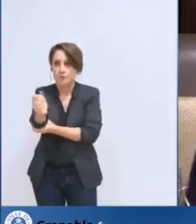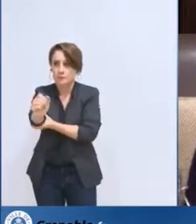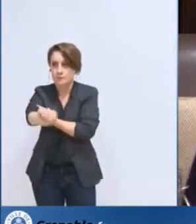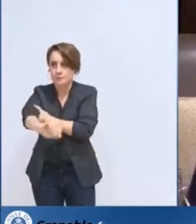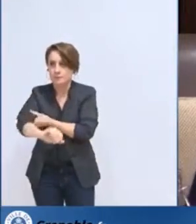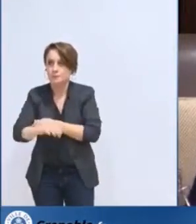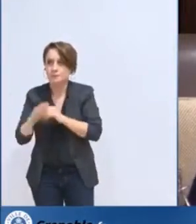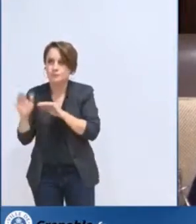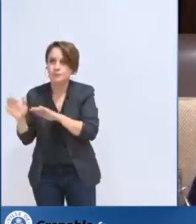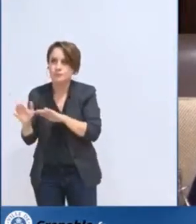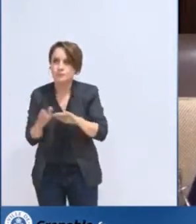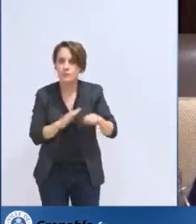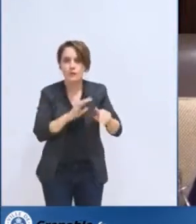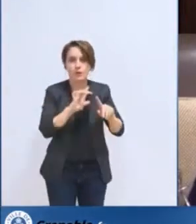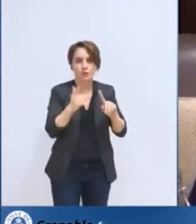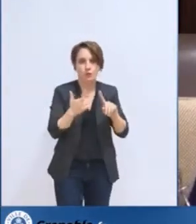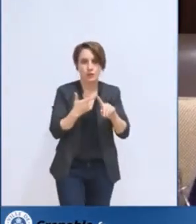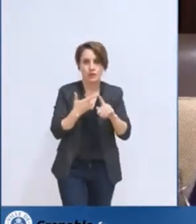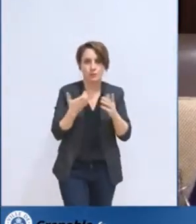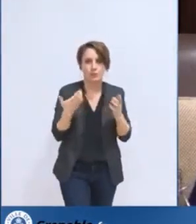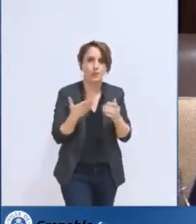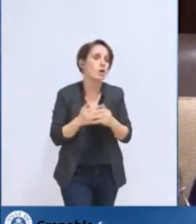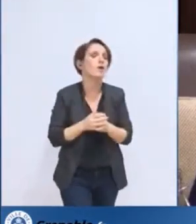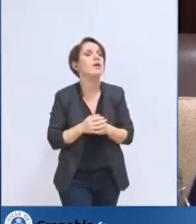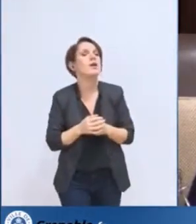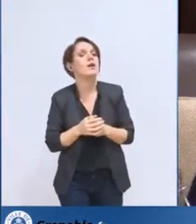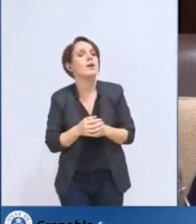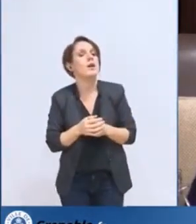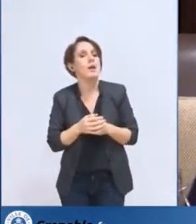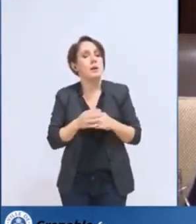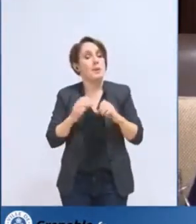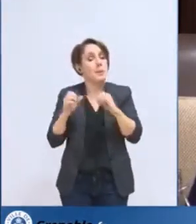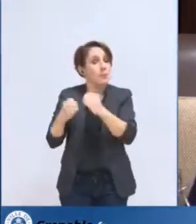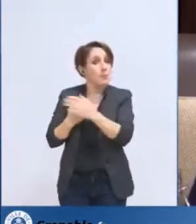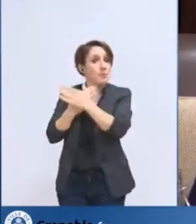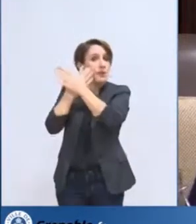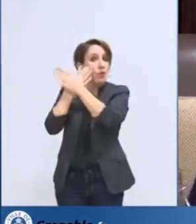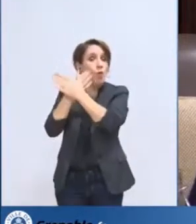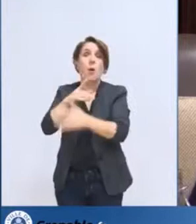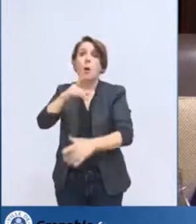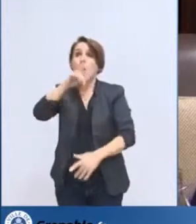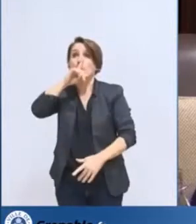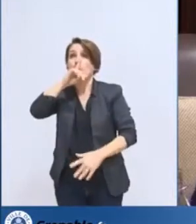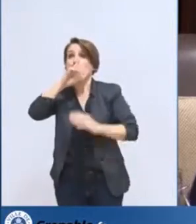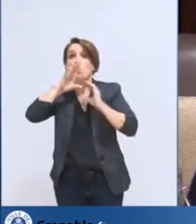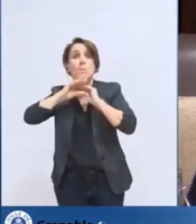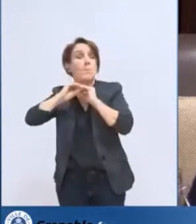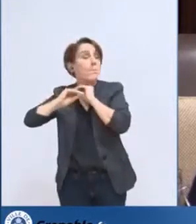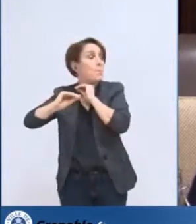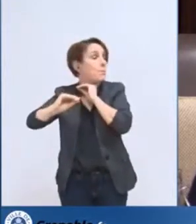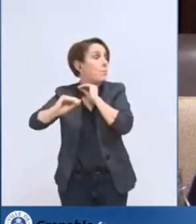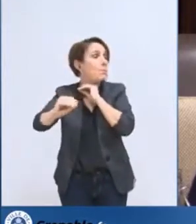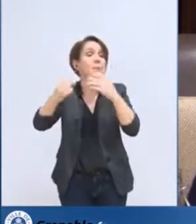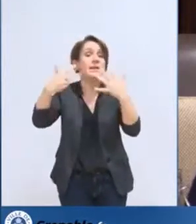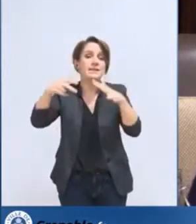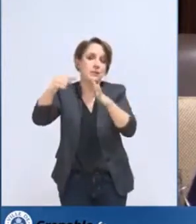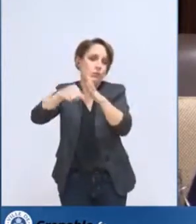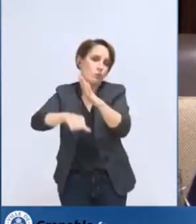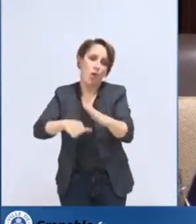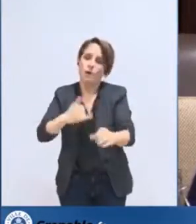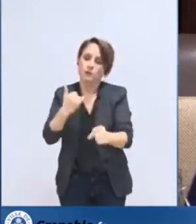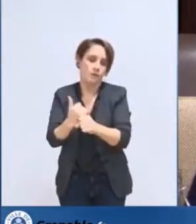voulais évoquer, c'est que la métropole n'est pas restée 18 mois sans rien dire. C'est un mauvais procès qu'on lui fait